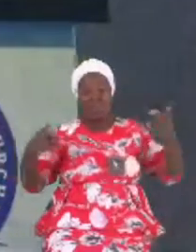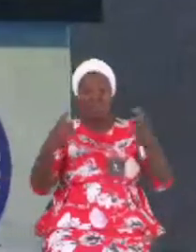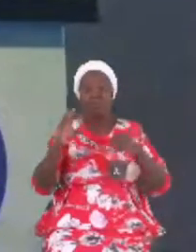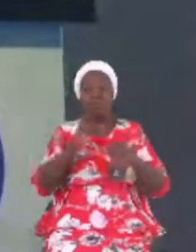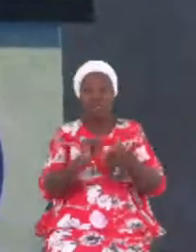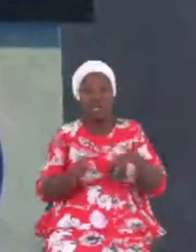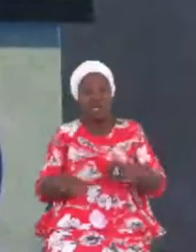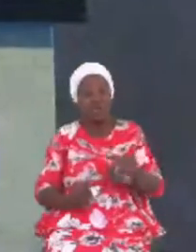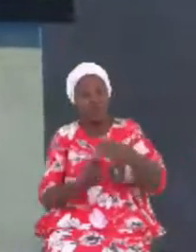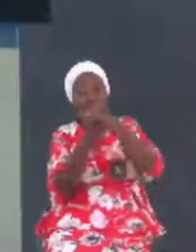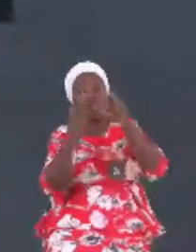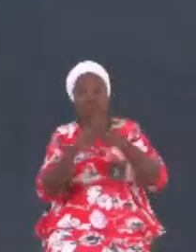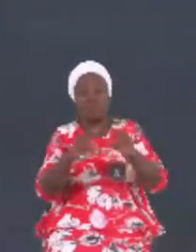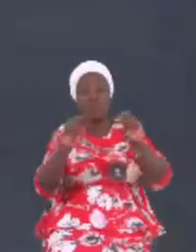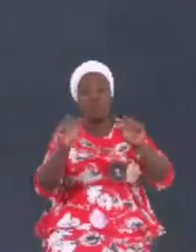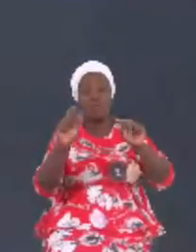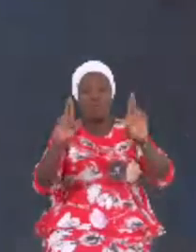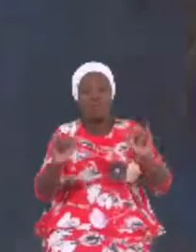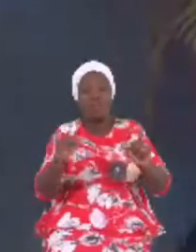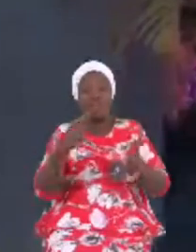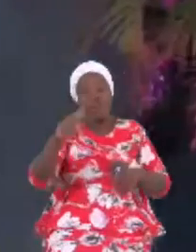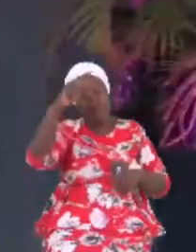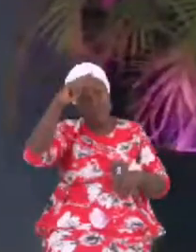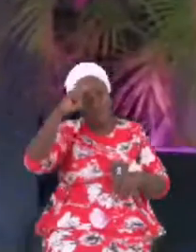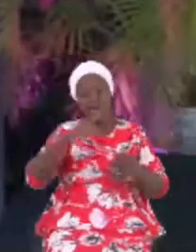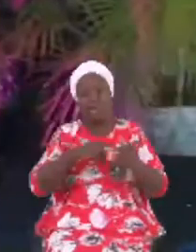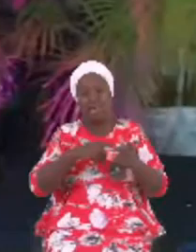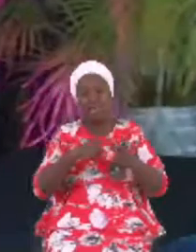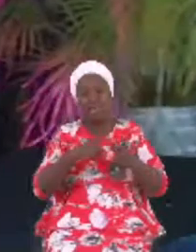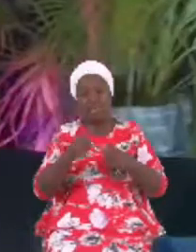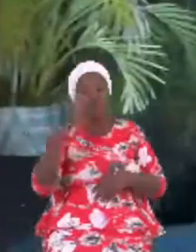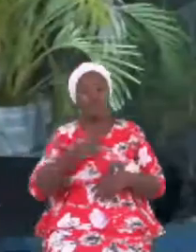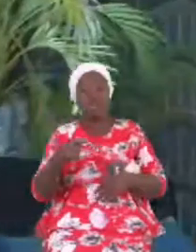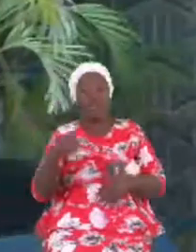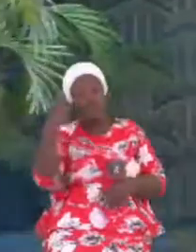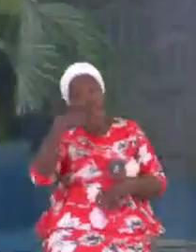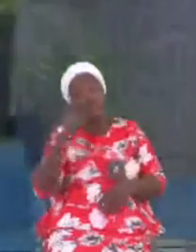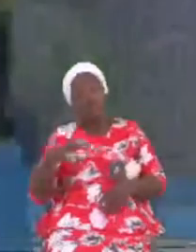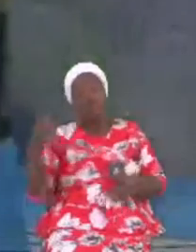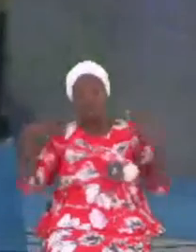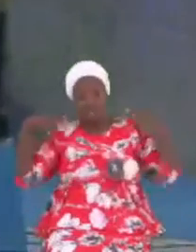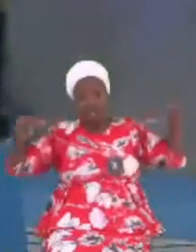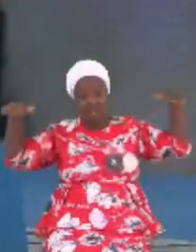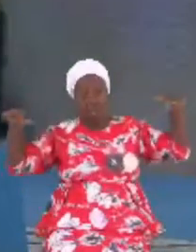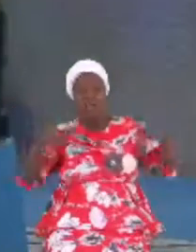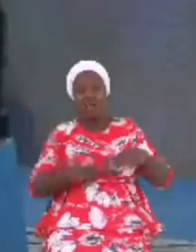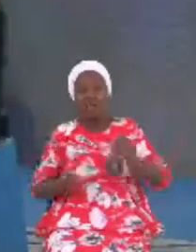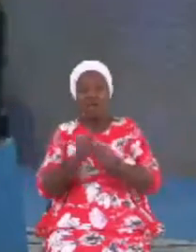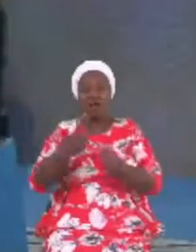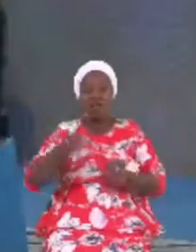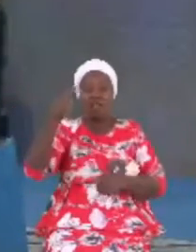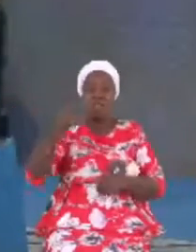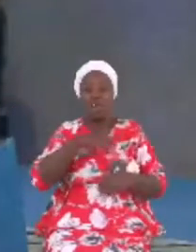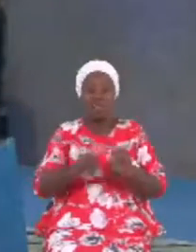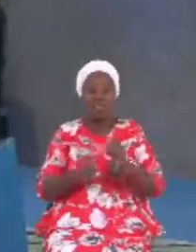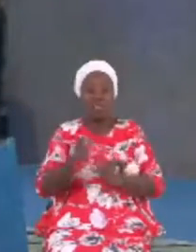comme il est apparu à Marie la Vierge, et elle a vu le visage de l'ange. Ça, c'est plus grand.